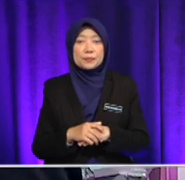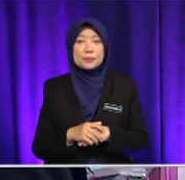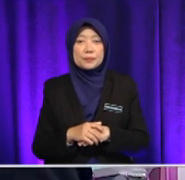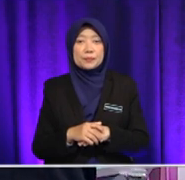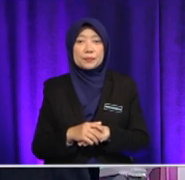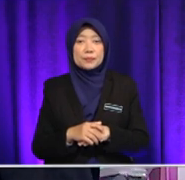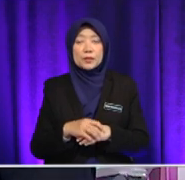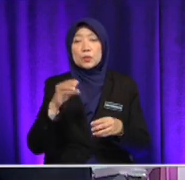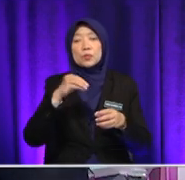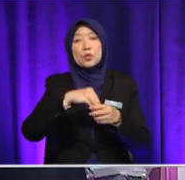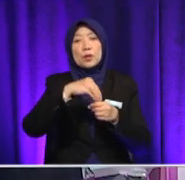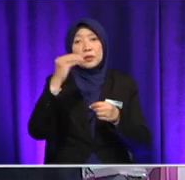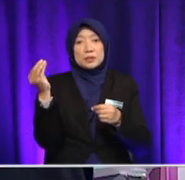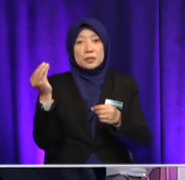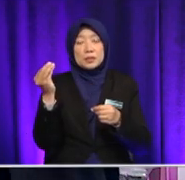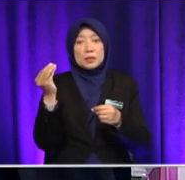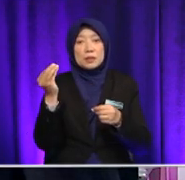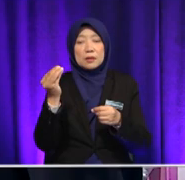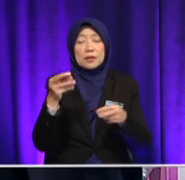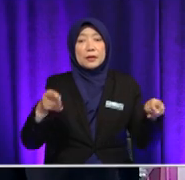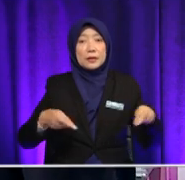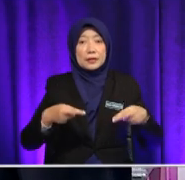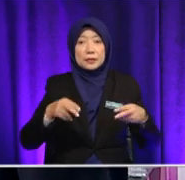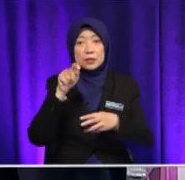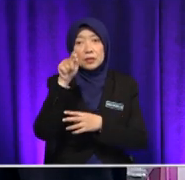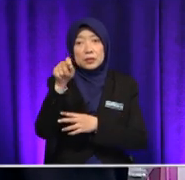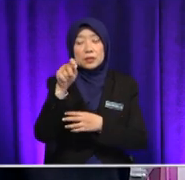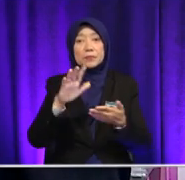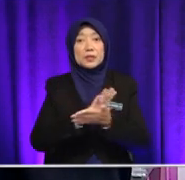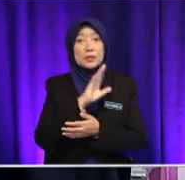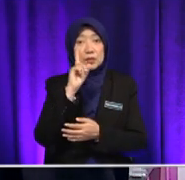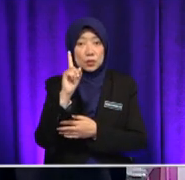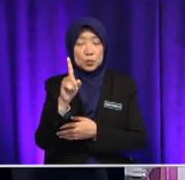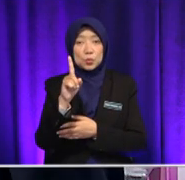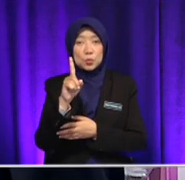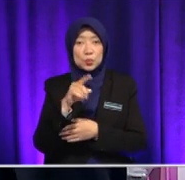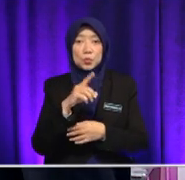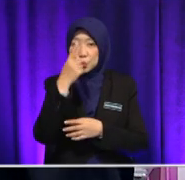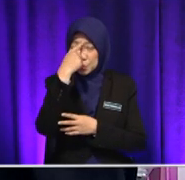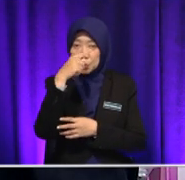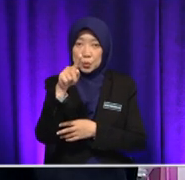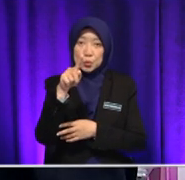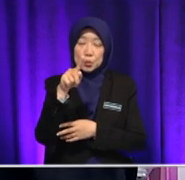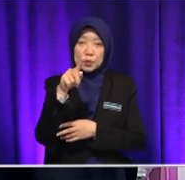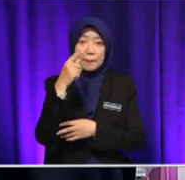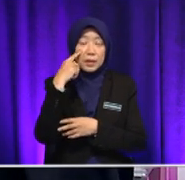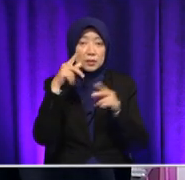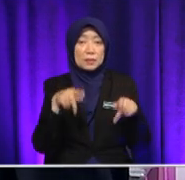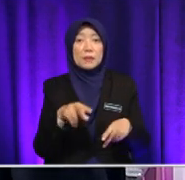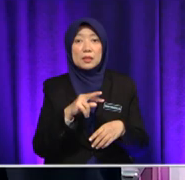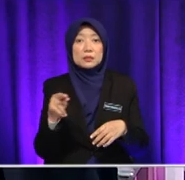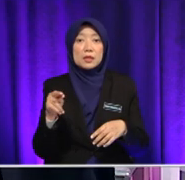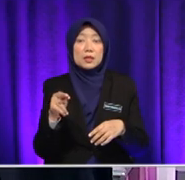produksi Lek ketande kalau kita tengok kertas dia kertas satu lah ini untuk mata pelajaran produksi